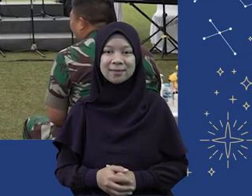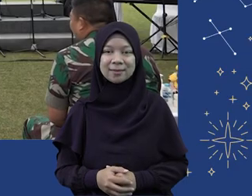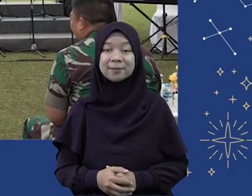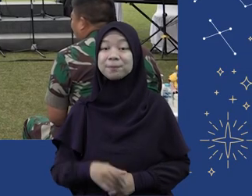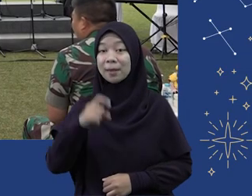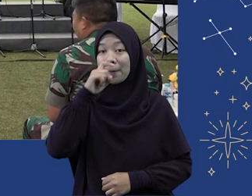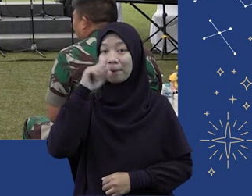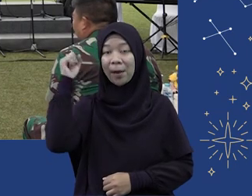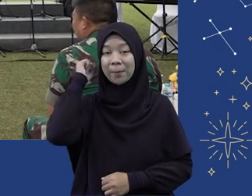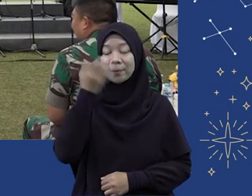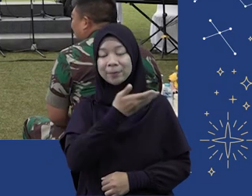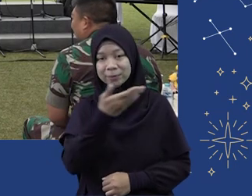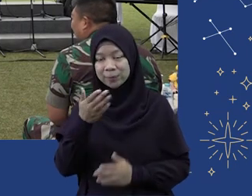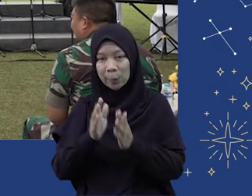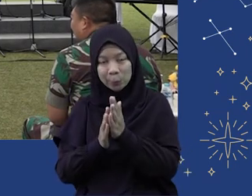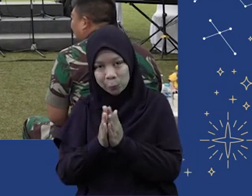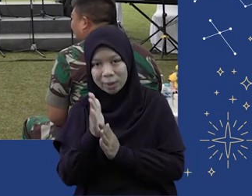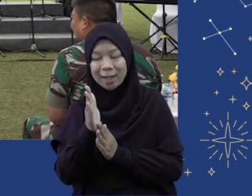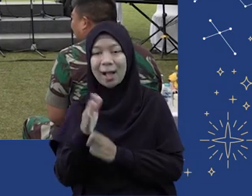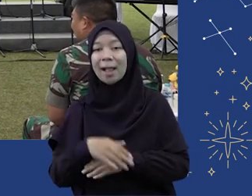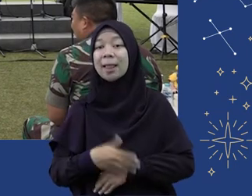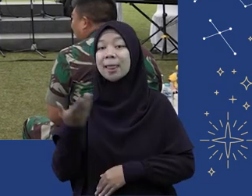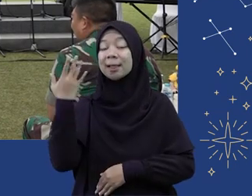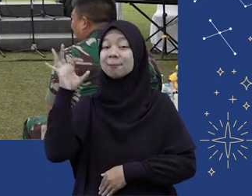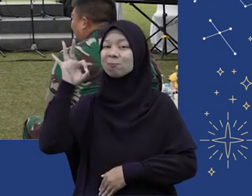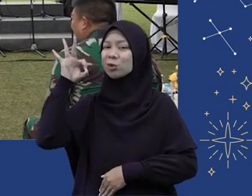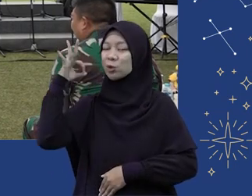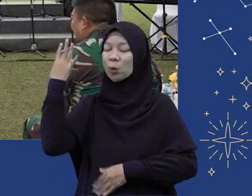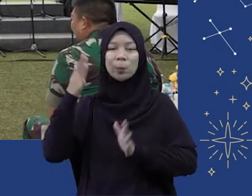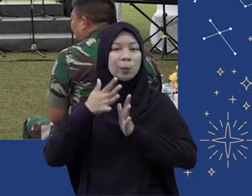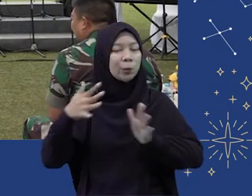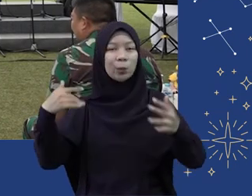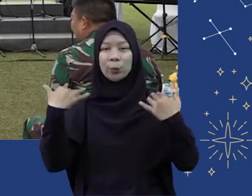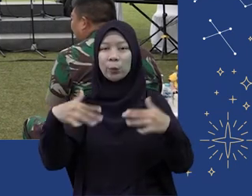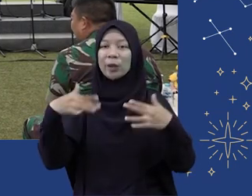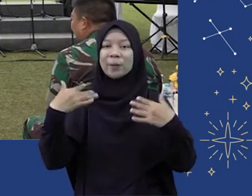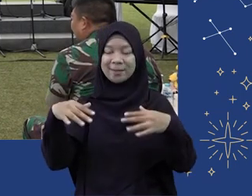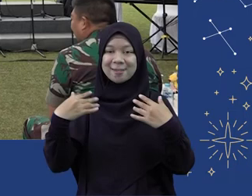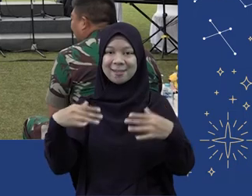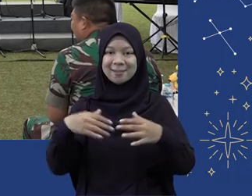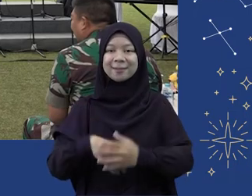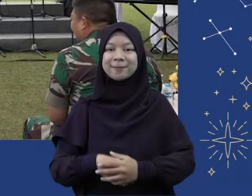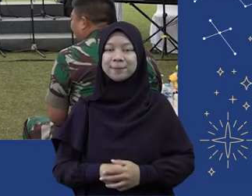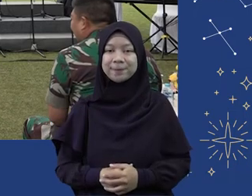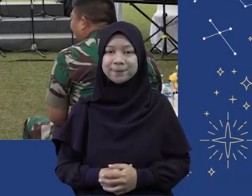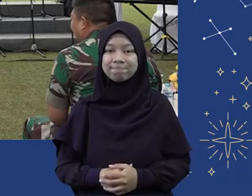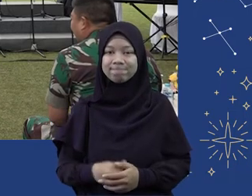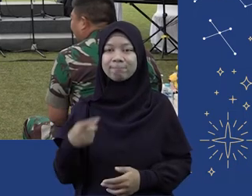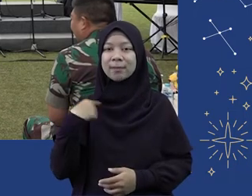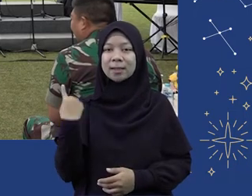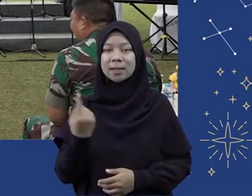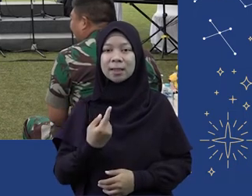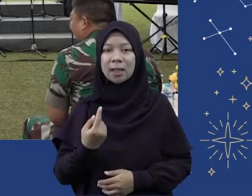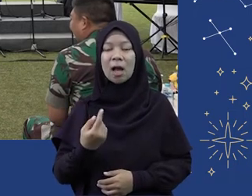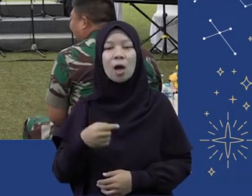Bapak Ibu yang kami muliakan tadi dengan sejarah panjang yang luar biasa kita perlu